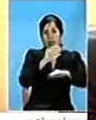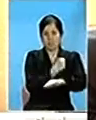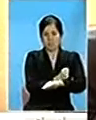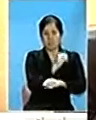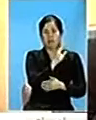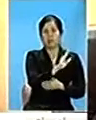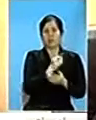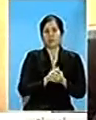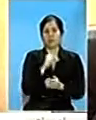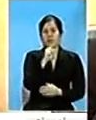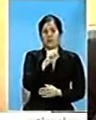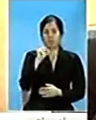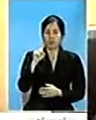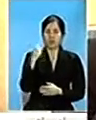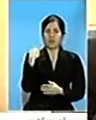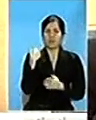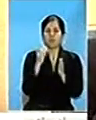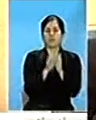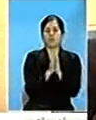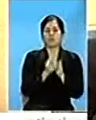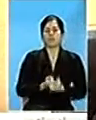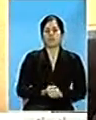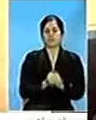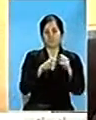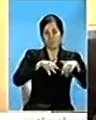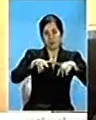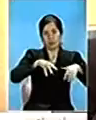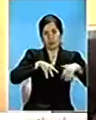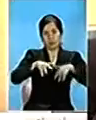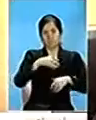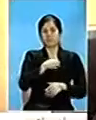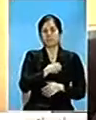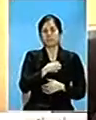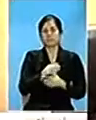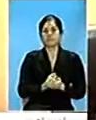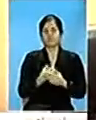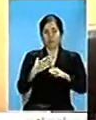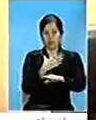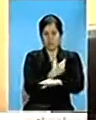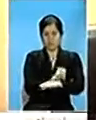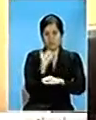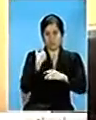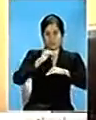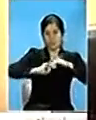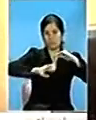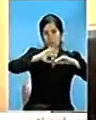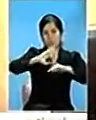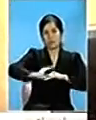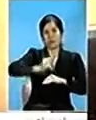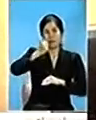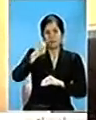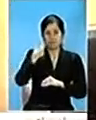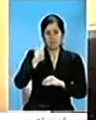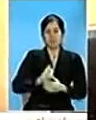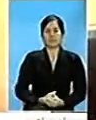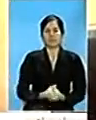ชิกรัฐสภาและของประชาชนทุกคนที่อยากจะเห็นการเมืองมีความเข้มแข็งเห็นการ